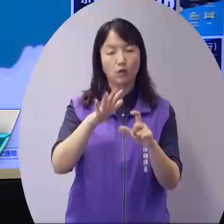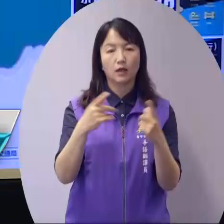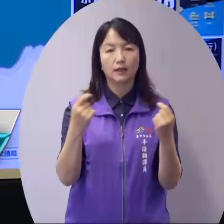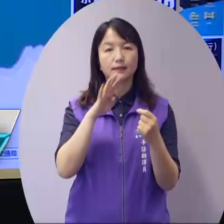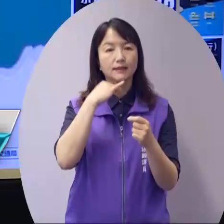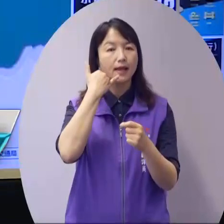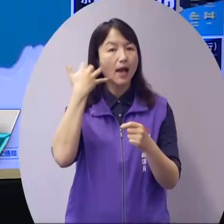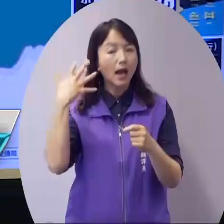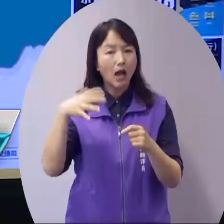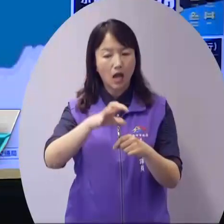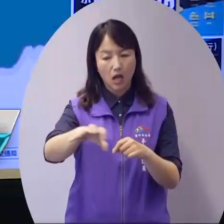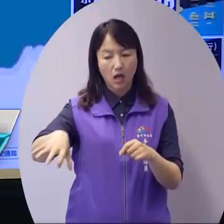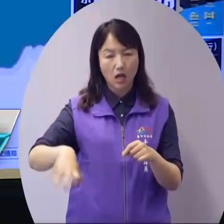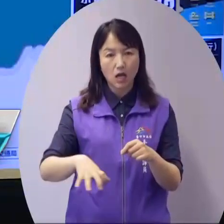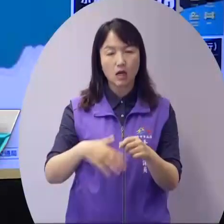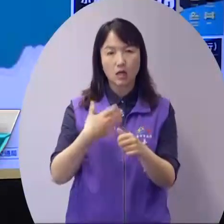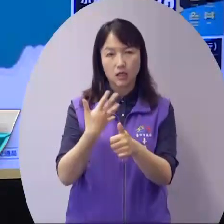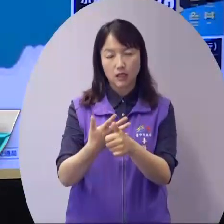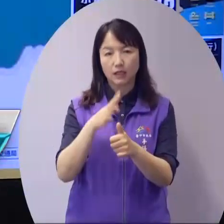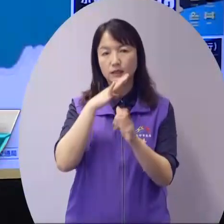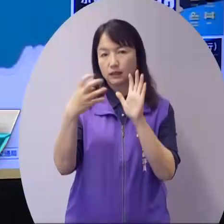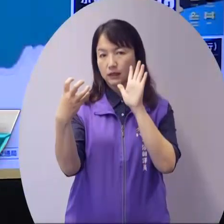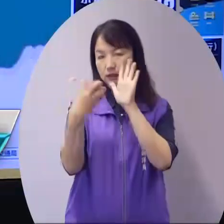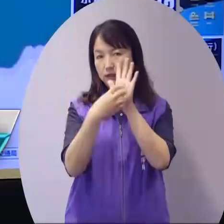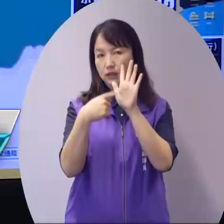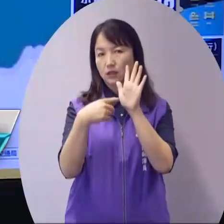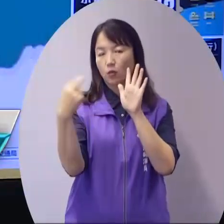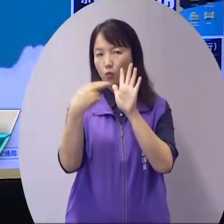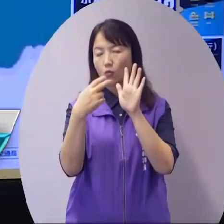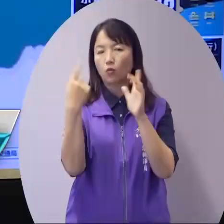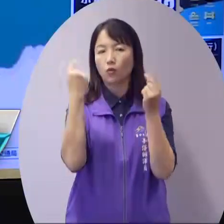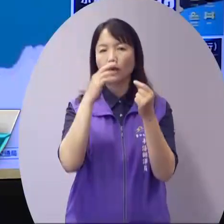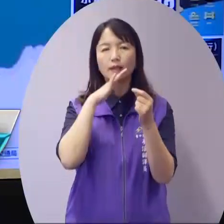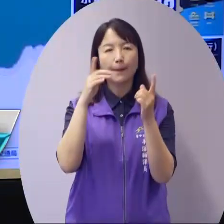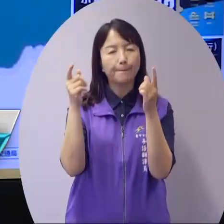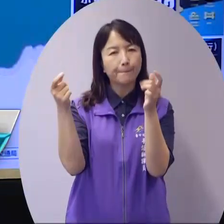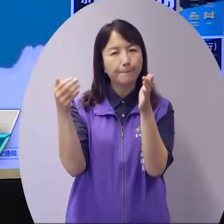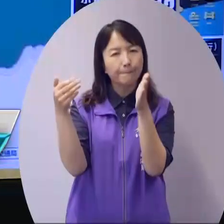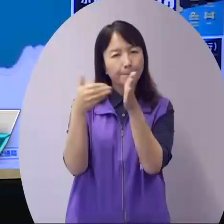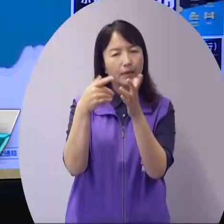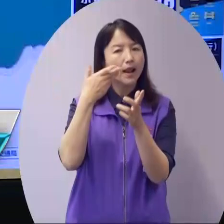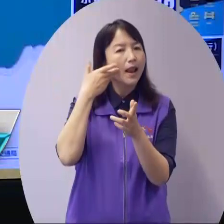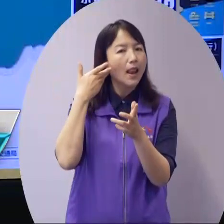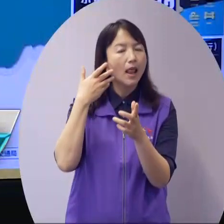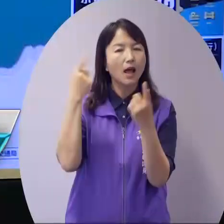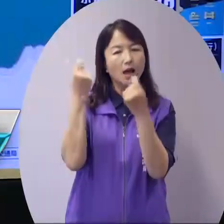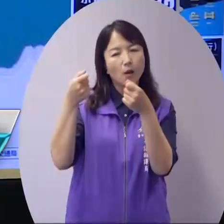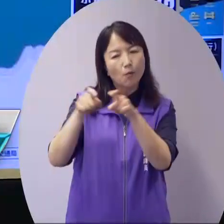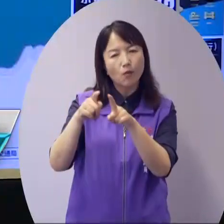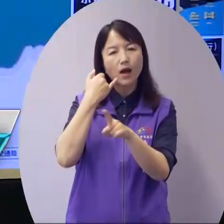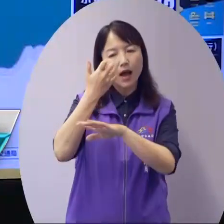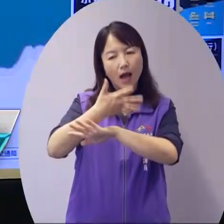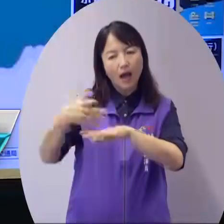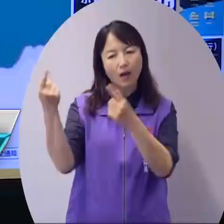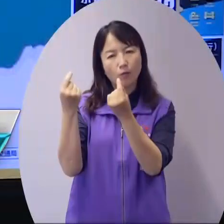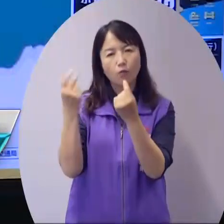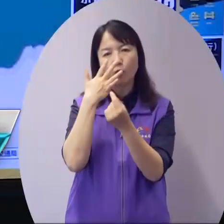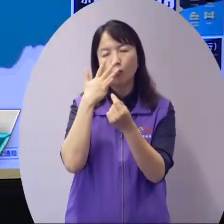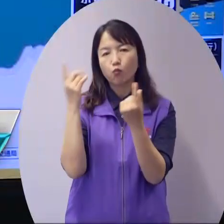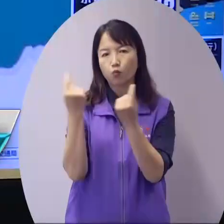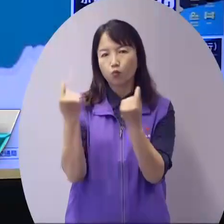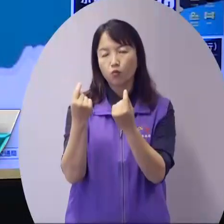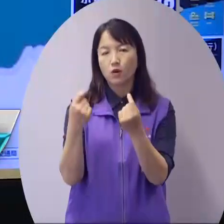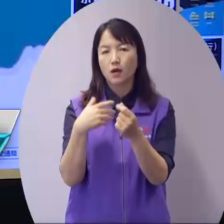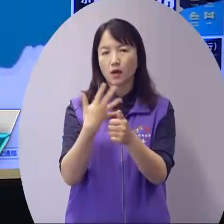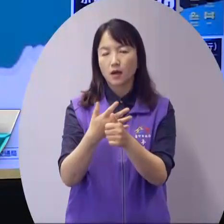于海线的部分，我们会给它一些识别，比如说比较偏蓝色啊，符合我们在海线的一些颜色特性。那给